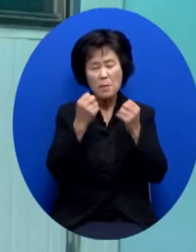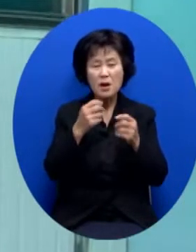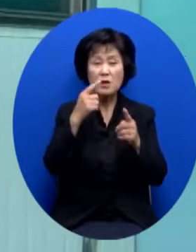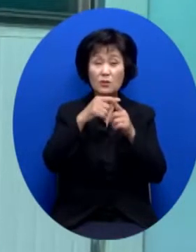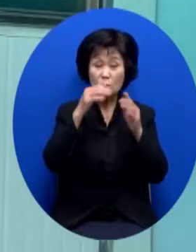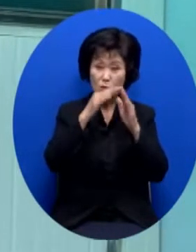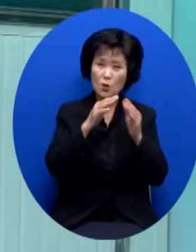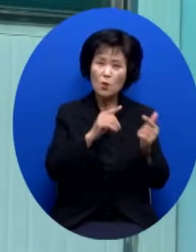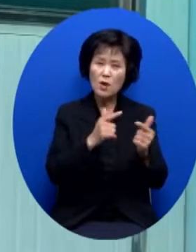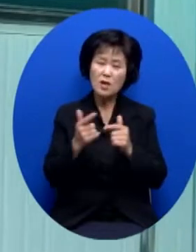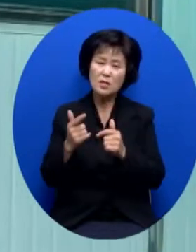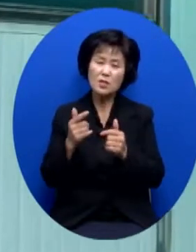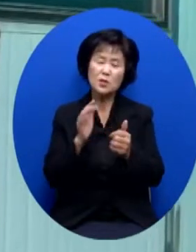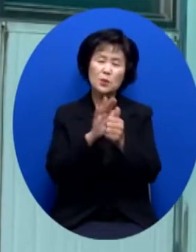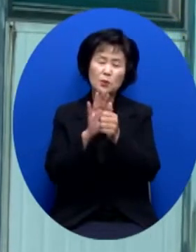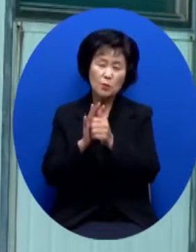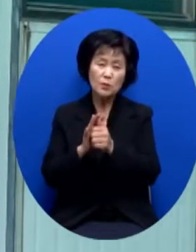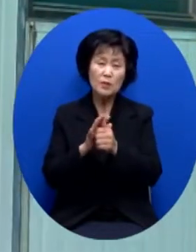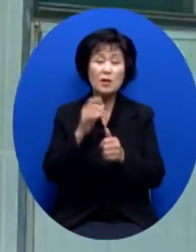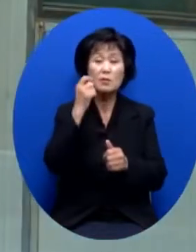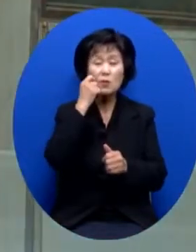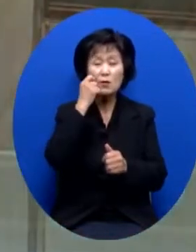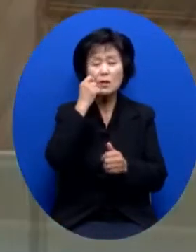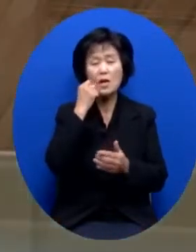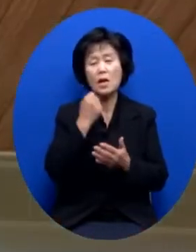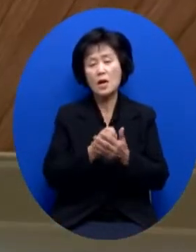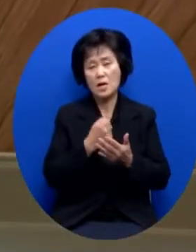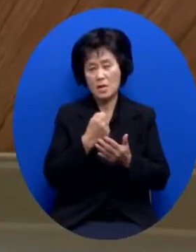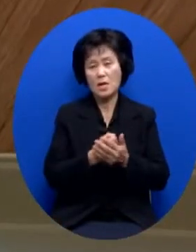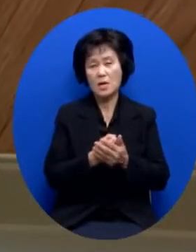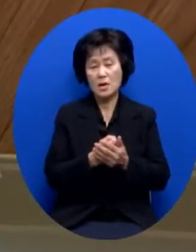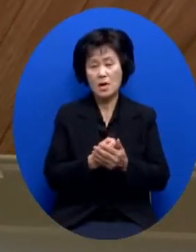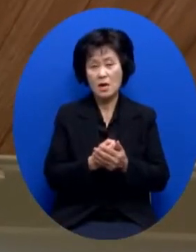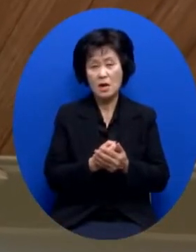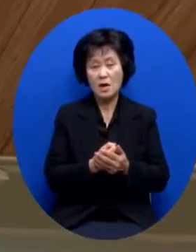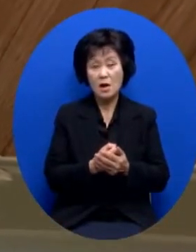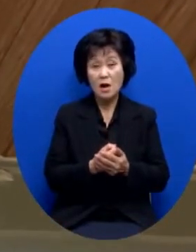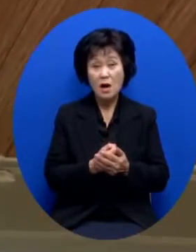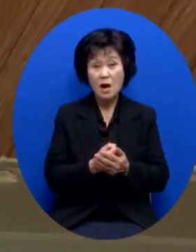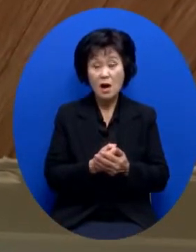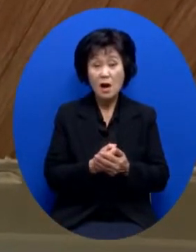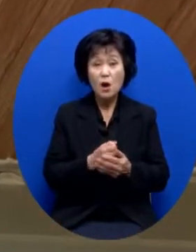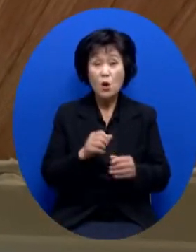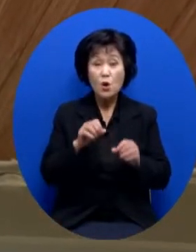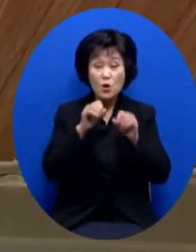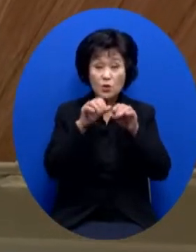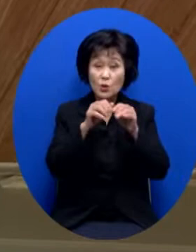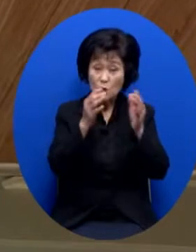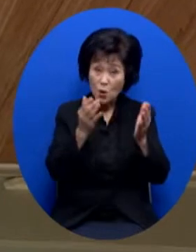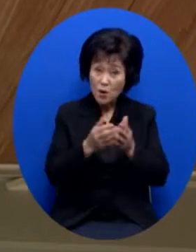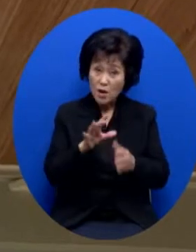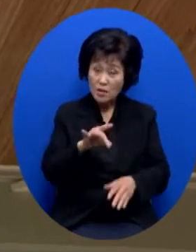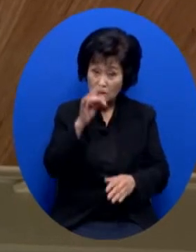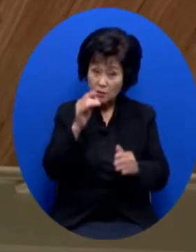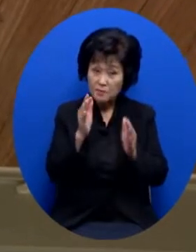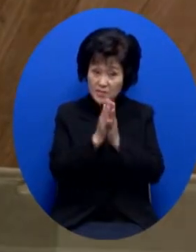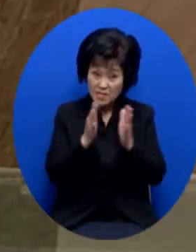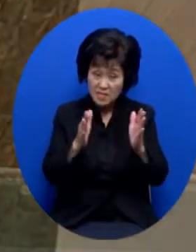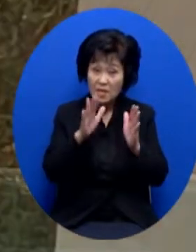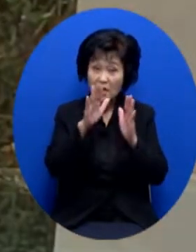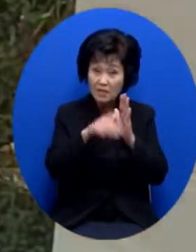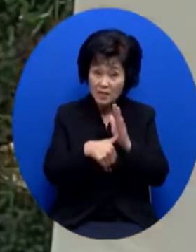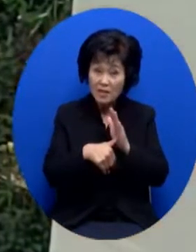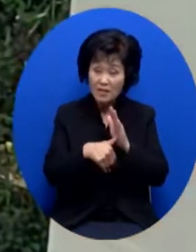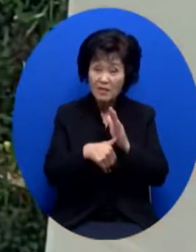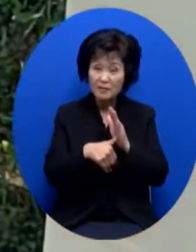수용할 수 없어서 참 안타까운 상황입니다. 실제로 우리 오지 선교회는 원래 처음 시작할 때는